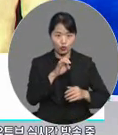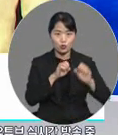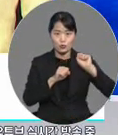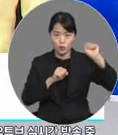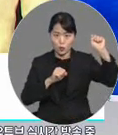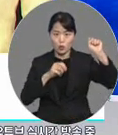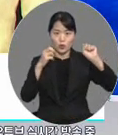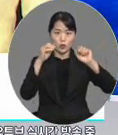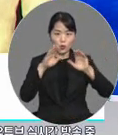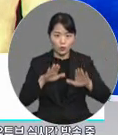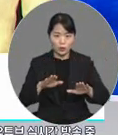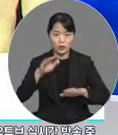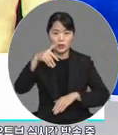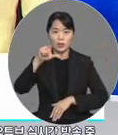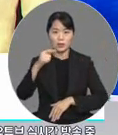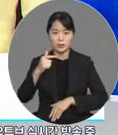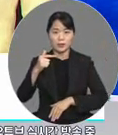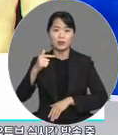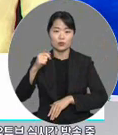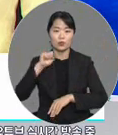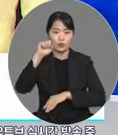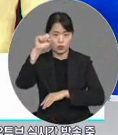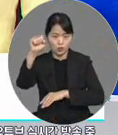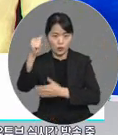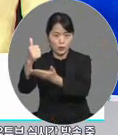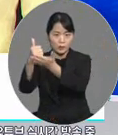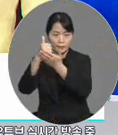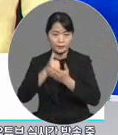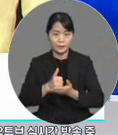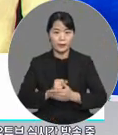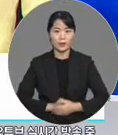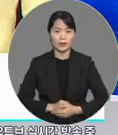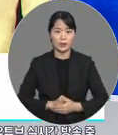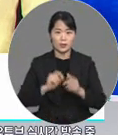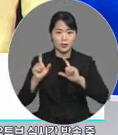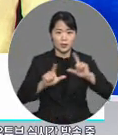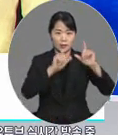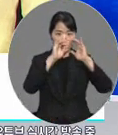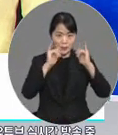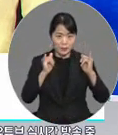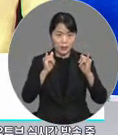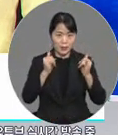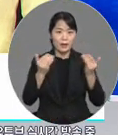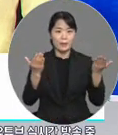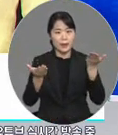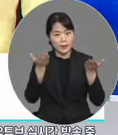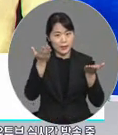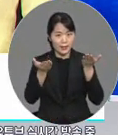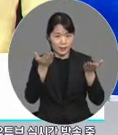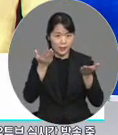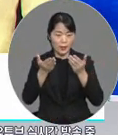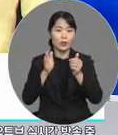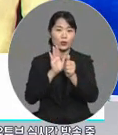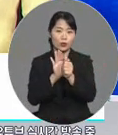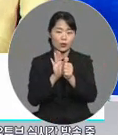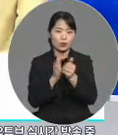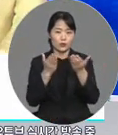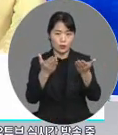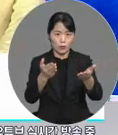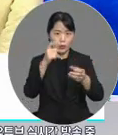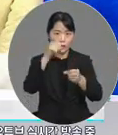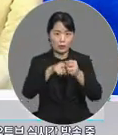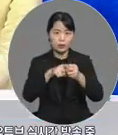후보와 함께하겠습니다. 시청자 여러분들의 판단을 돕기 위해서 같은 질문을 드릴 거고요. 답변 총 길이는 4분